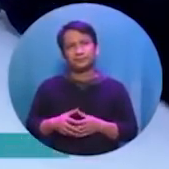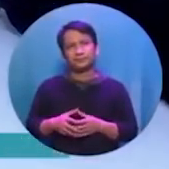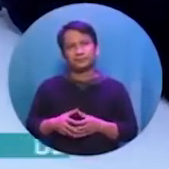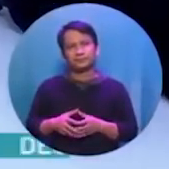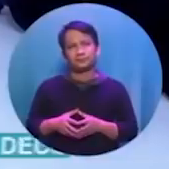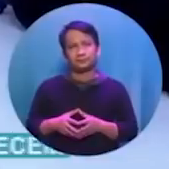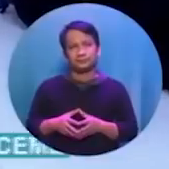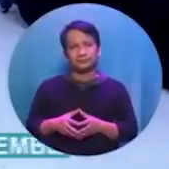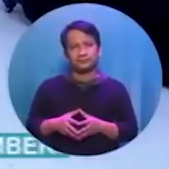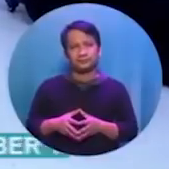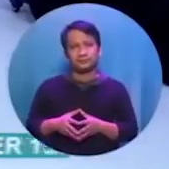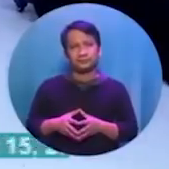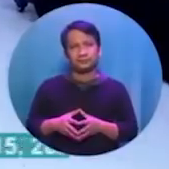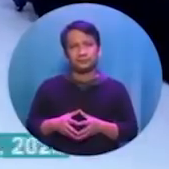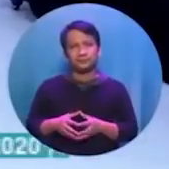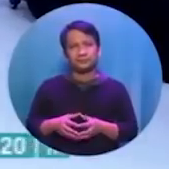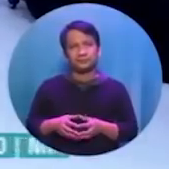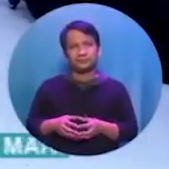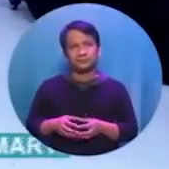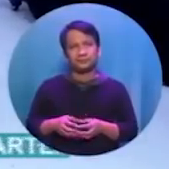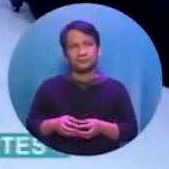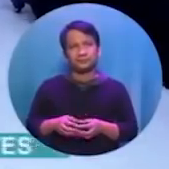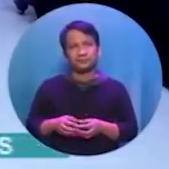Six rings.